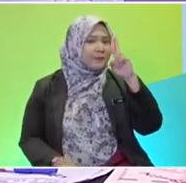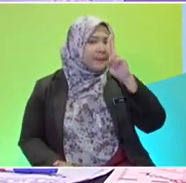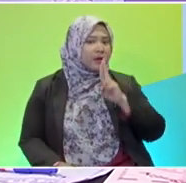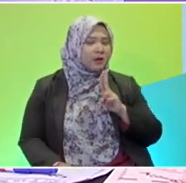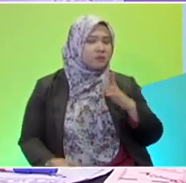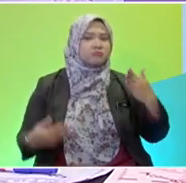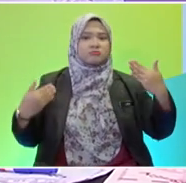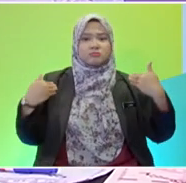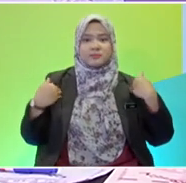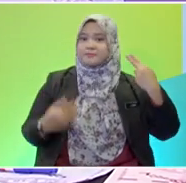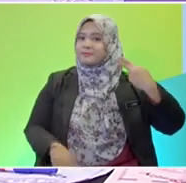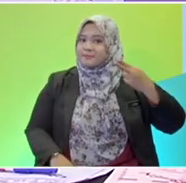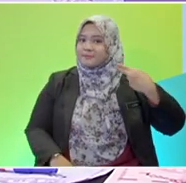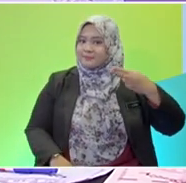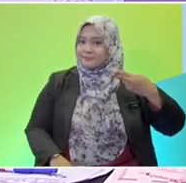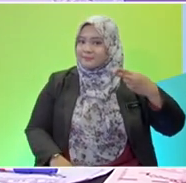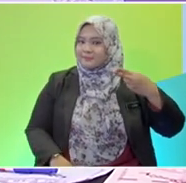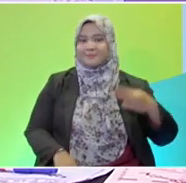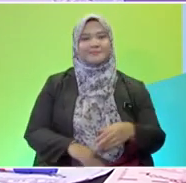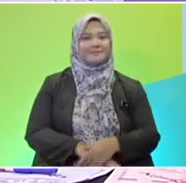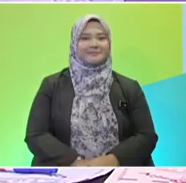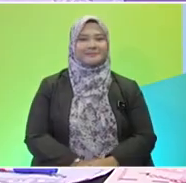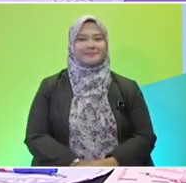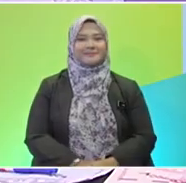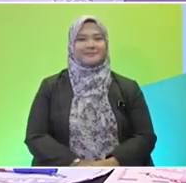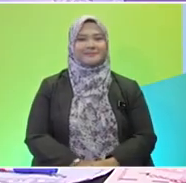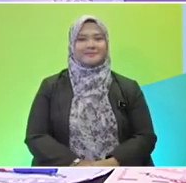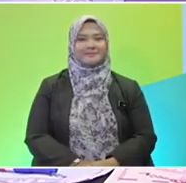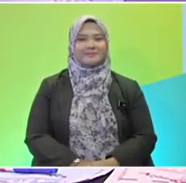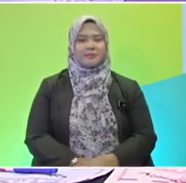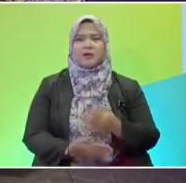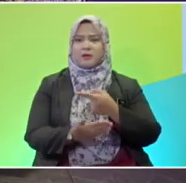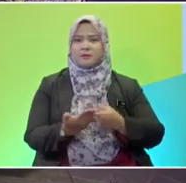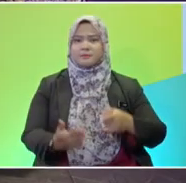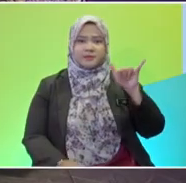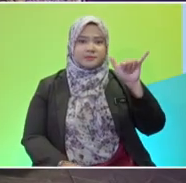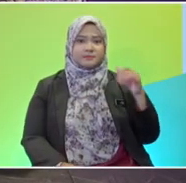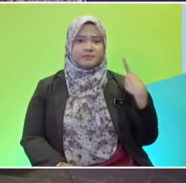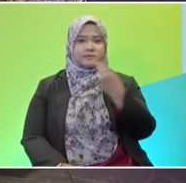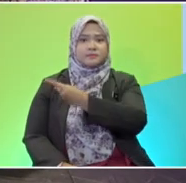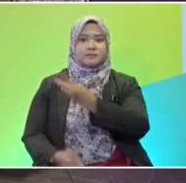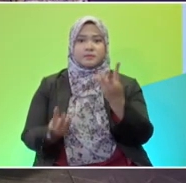tak tahu kita tidak belajar apa hari ini John ceguk kita teruskan apa kita belajar hari ini